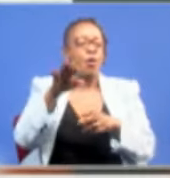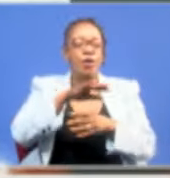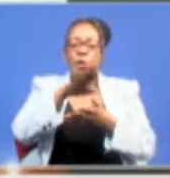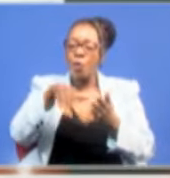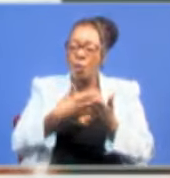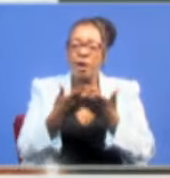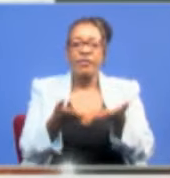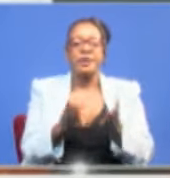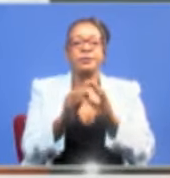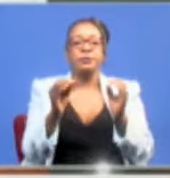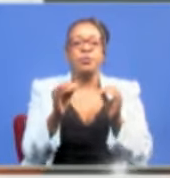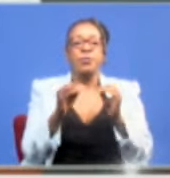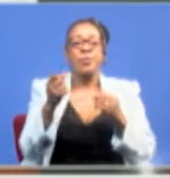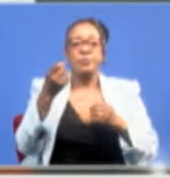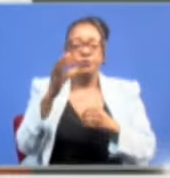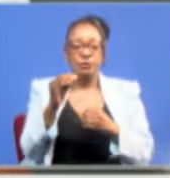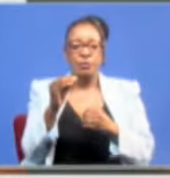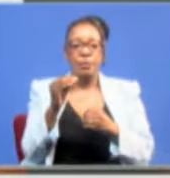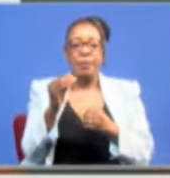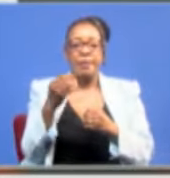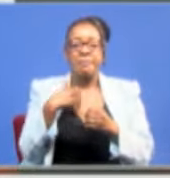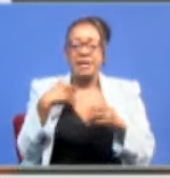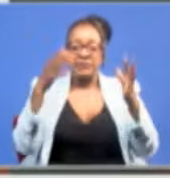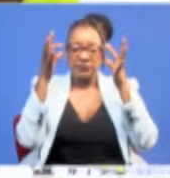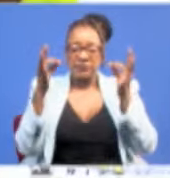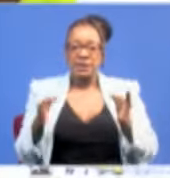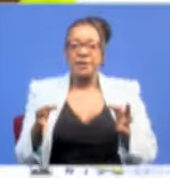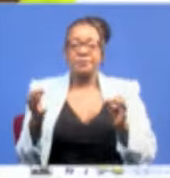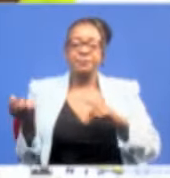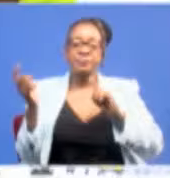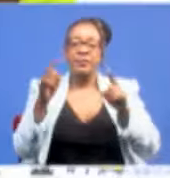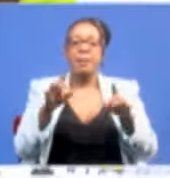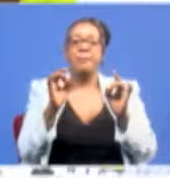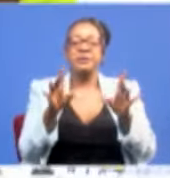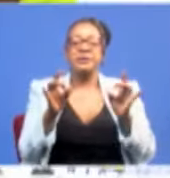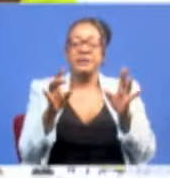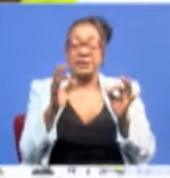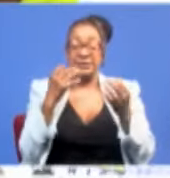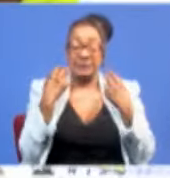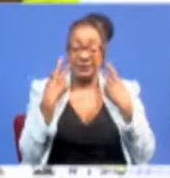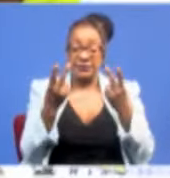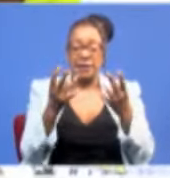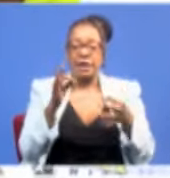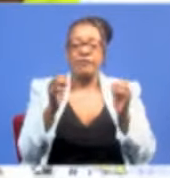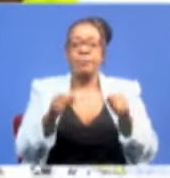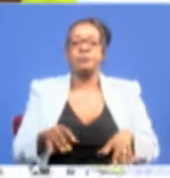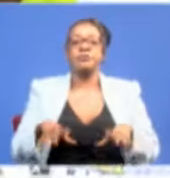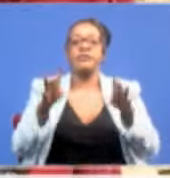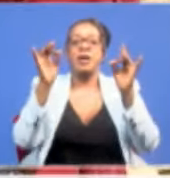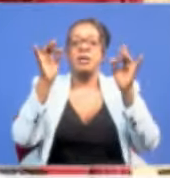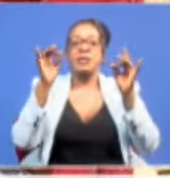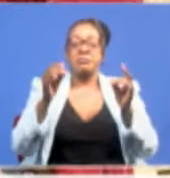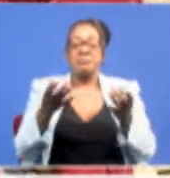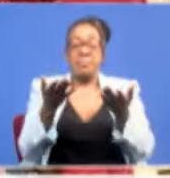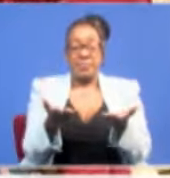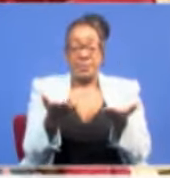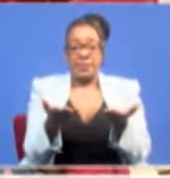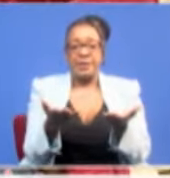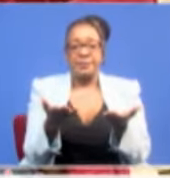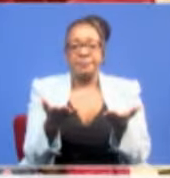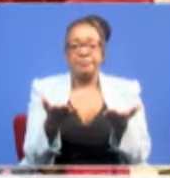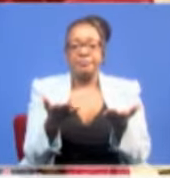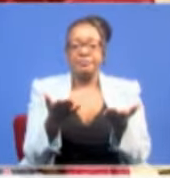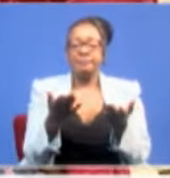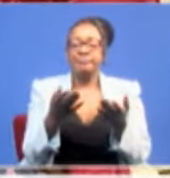hayuko. So nikamwacha tu nikuje city, nione kama nitampata. Vile nimekuja hapa ndo nikampata. Wanjiku aliangua